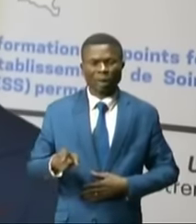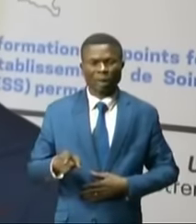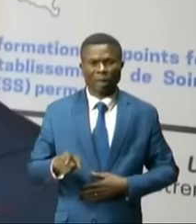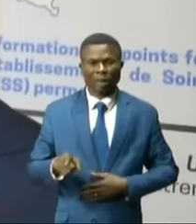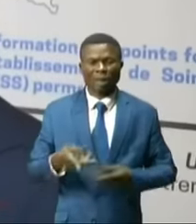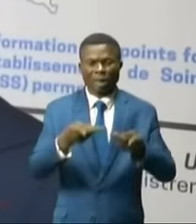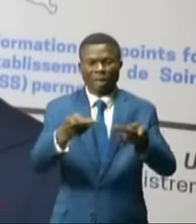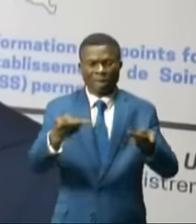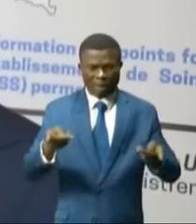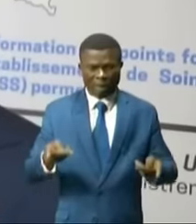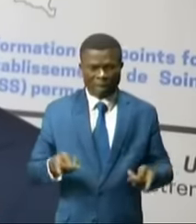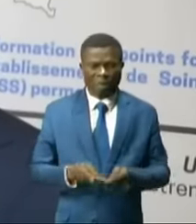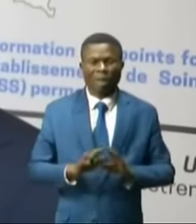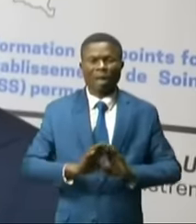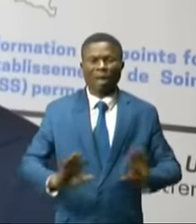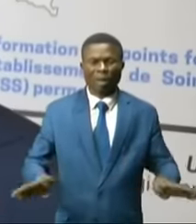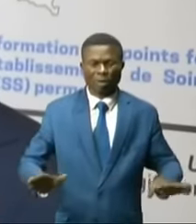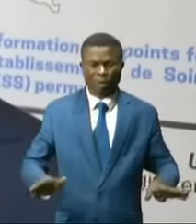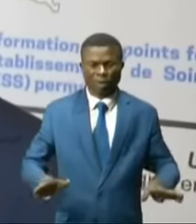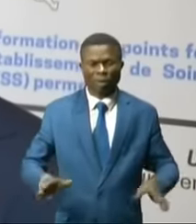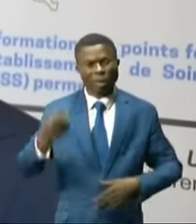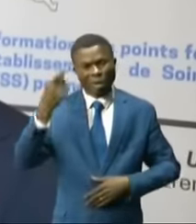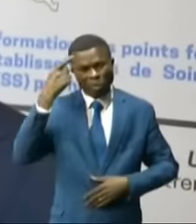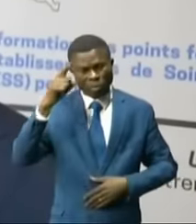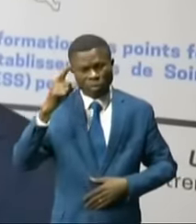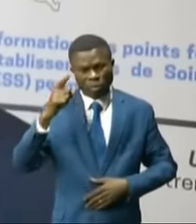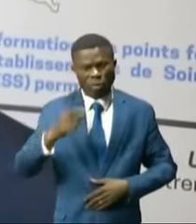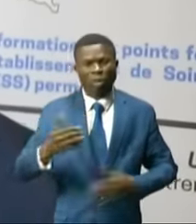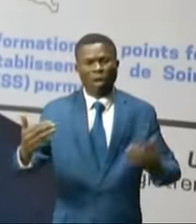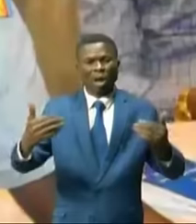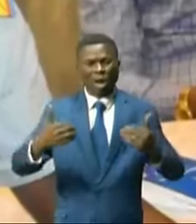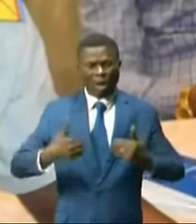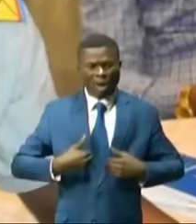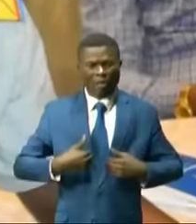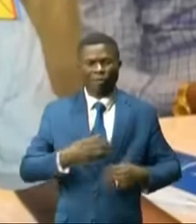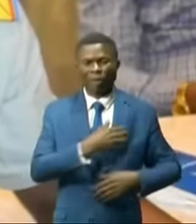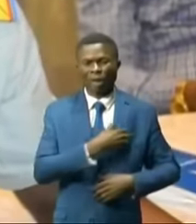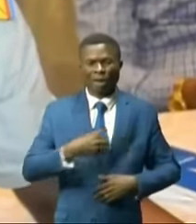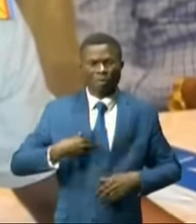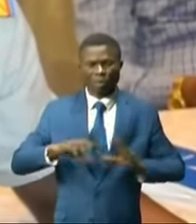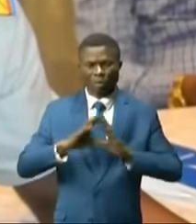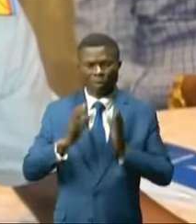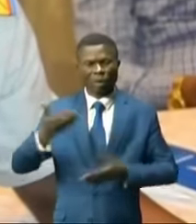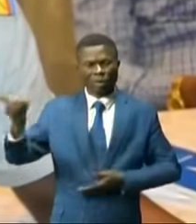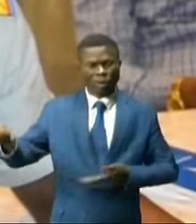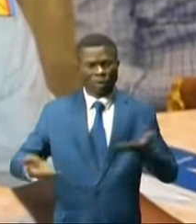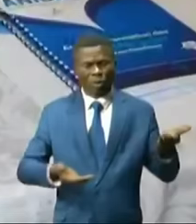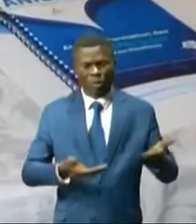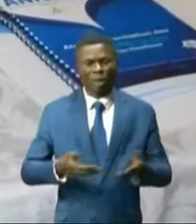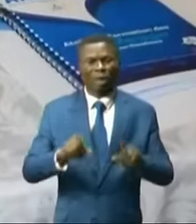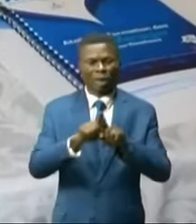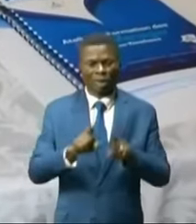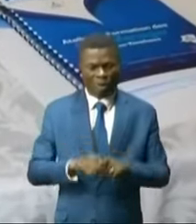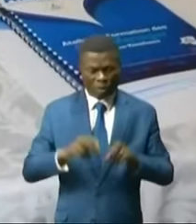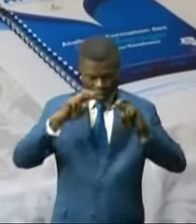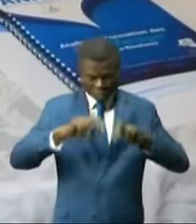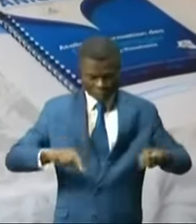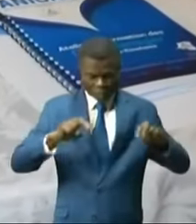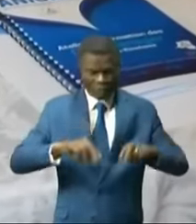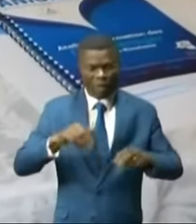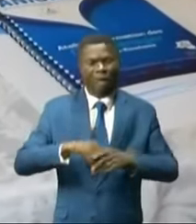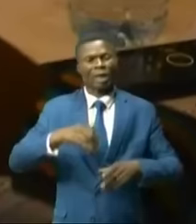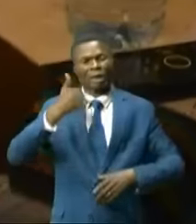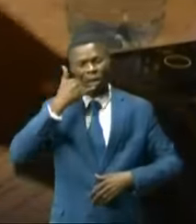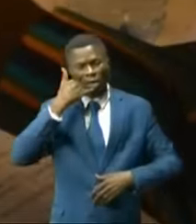un cadre plus ou moins acceptable pour recevoir toutes ces femmes. Et ceux qui ont leur téléphone peuvent éventuellement vérifier dans leur téléphone